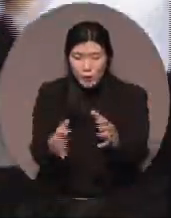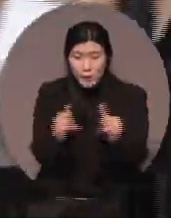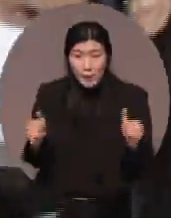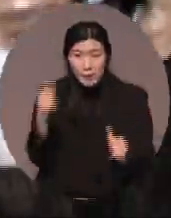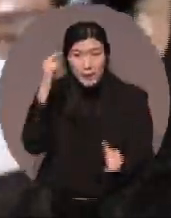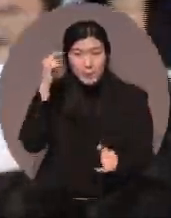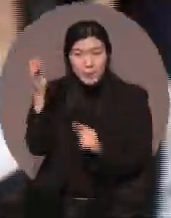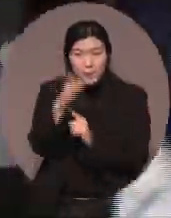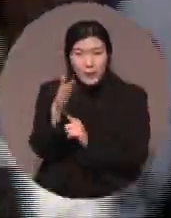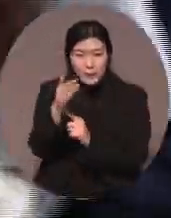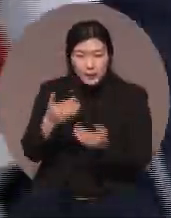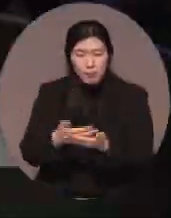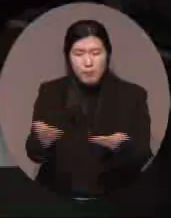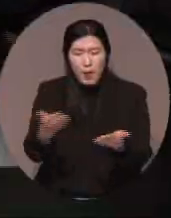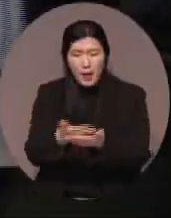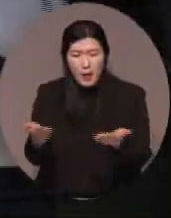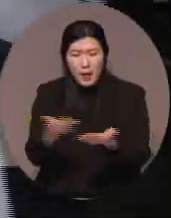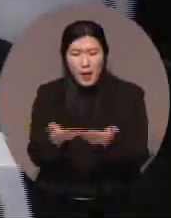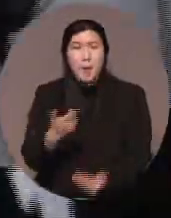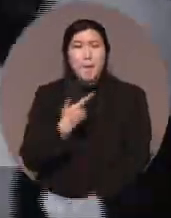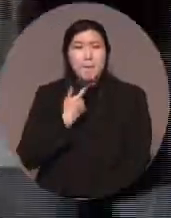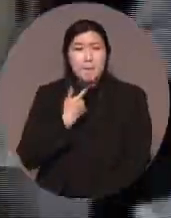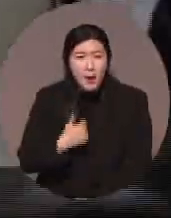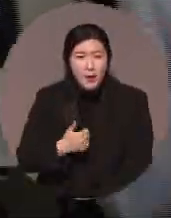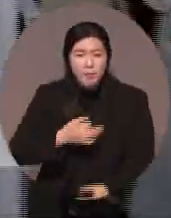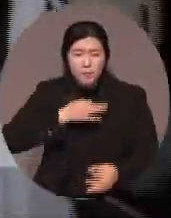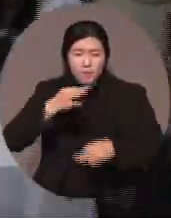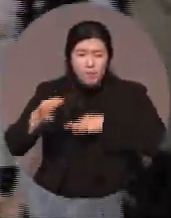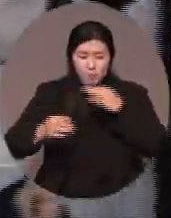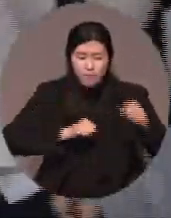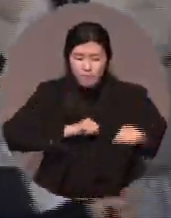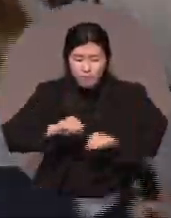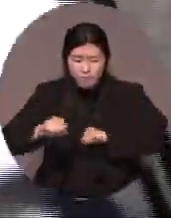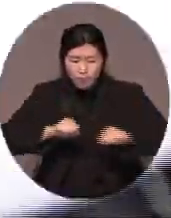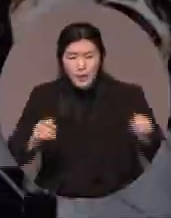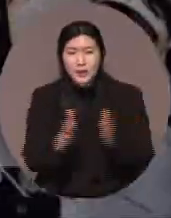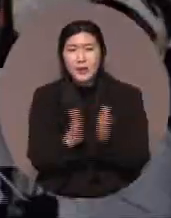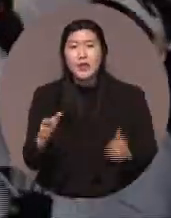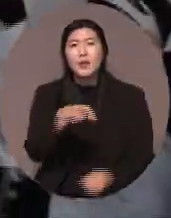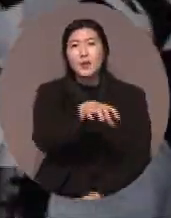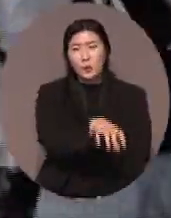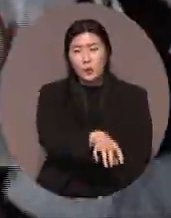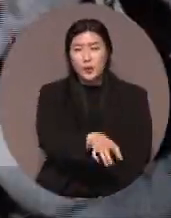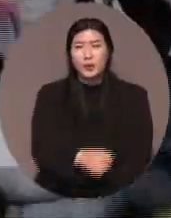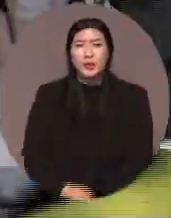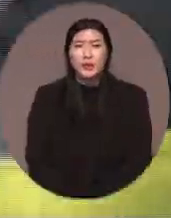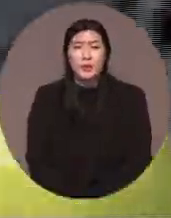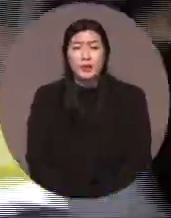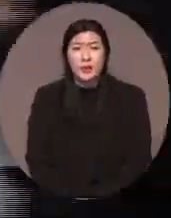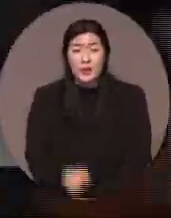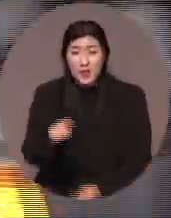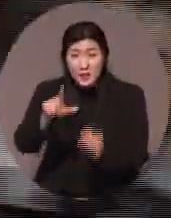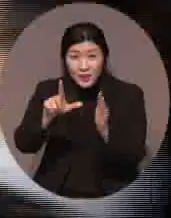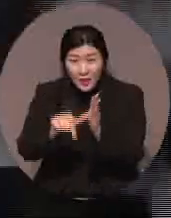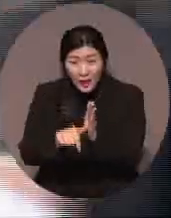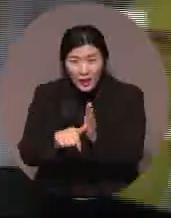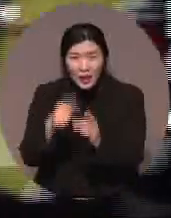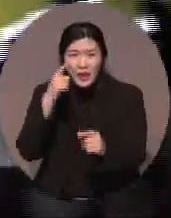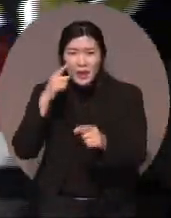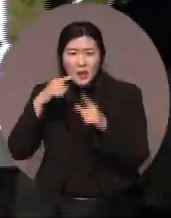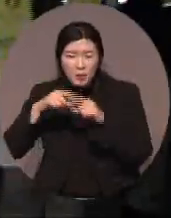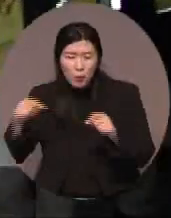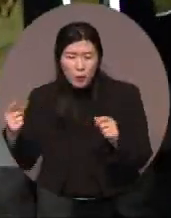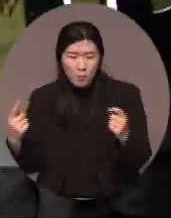미리 준비한 태극기를 나눠주며 만세운동을 시작했다는 이야기가 잘 알려져 있는데요 당시 일본 헌병의